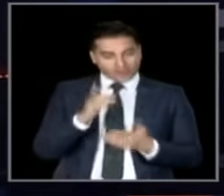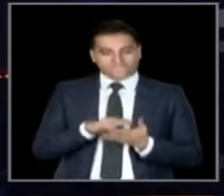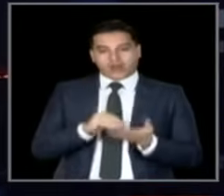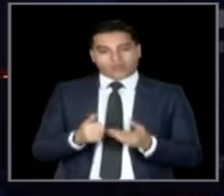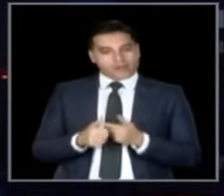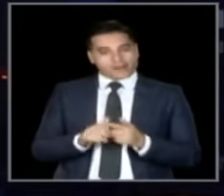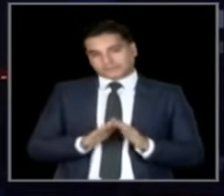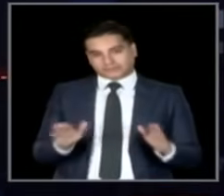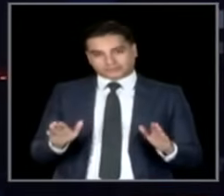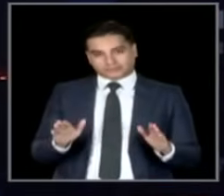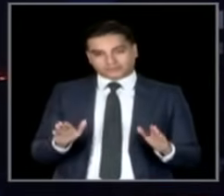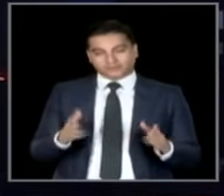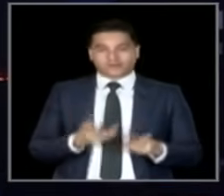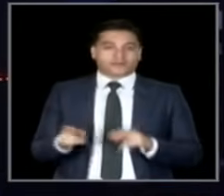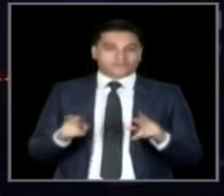في الفقرة الأولى.